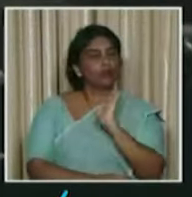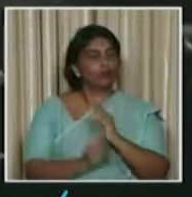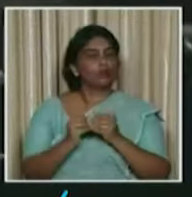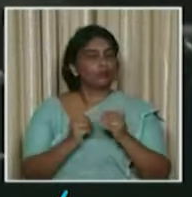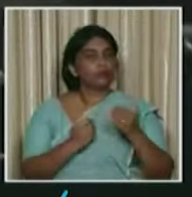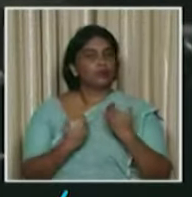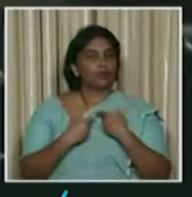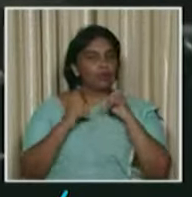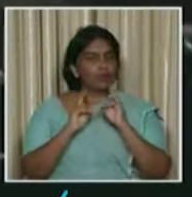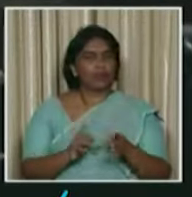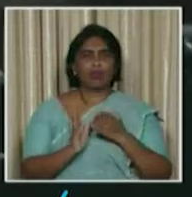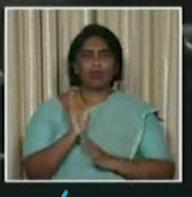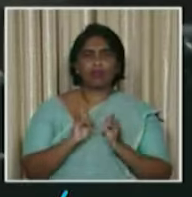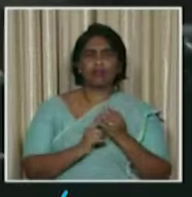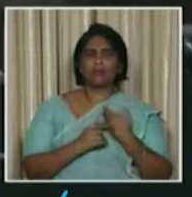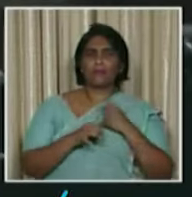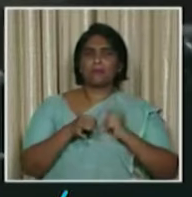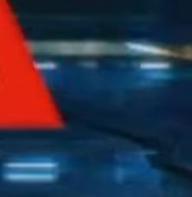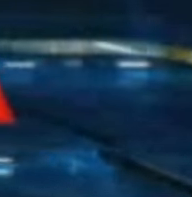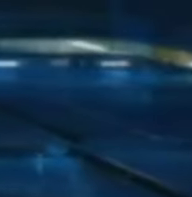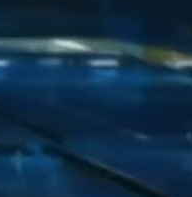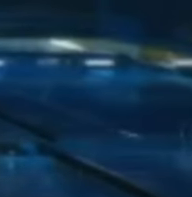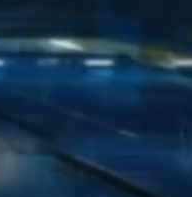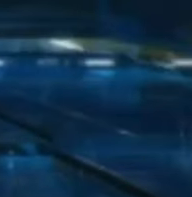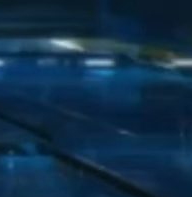වෙන්නේ අපි වගේ මන්ත්‍රීවරුන්ට ප්‍රශ්න අහන්න තියෙන ඊට ප්‍රස්තාව නැති වෙන එක.